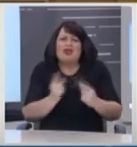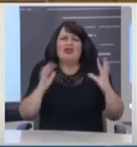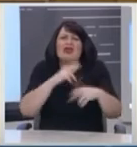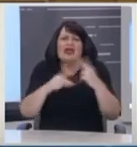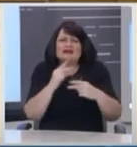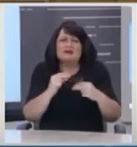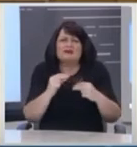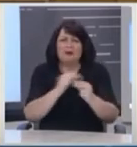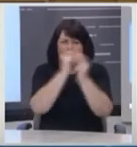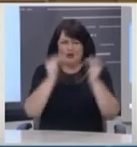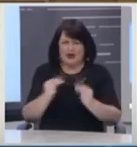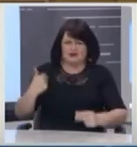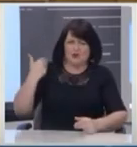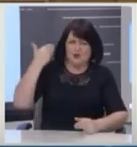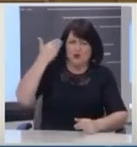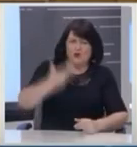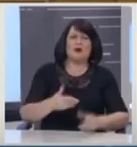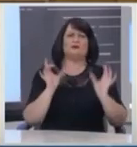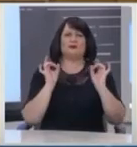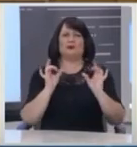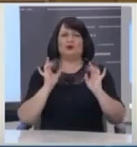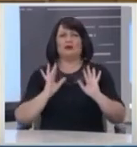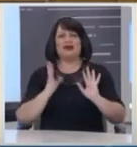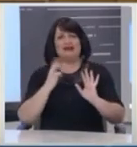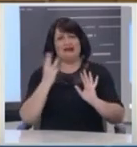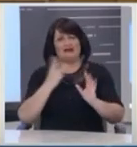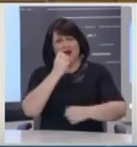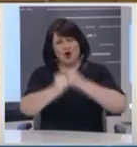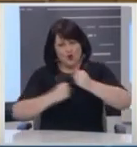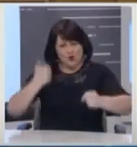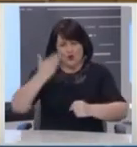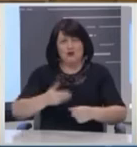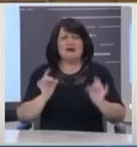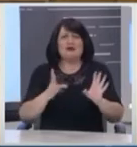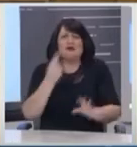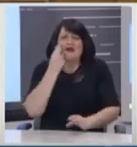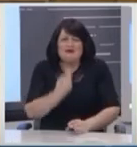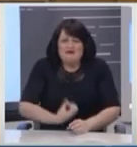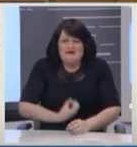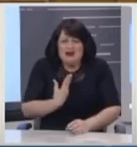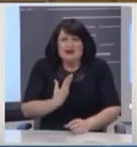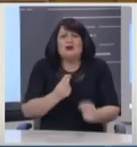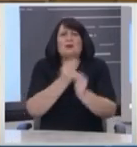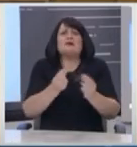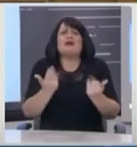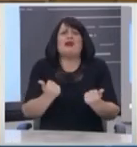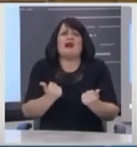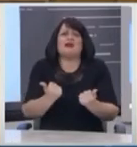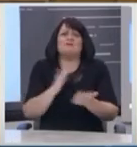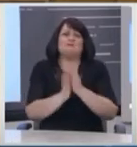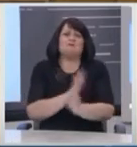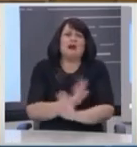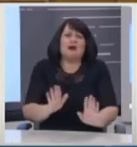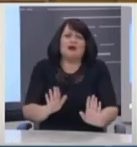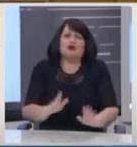αίσθημα ότι όλα πλέον είναι μάταια. Και εδώ θα πρέπει